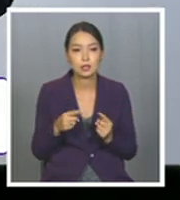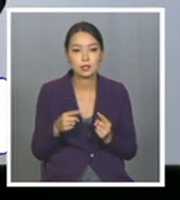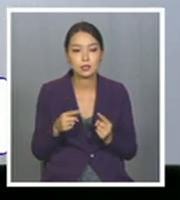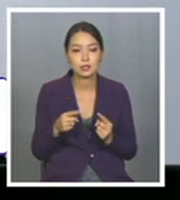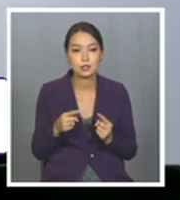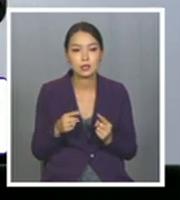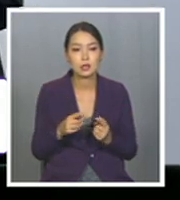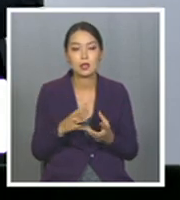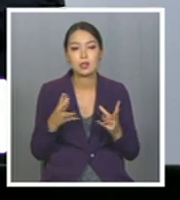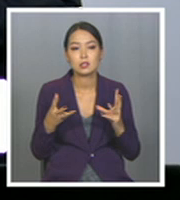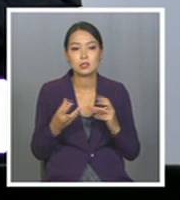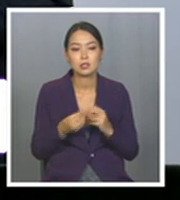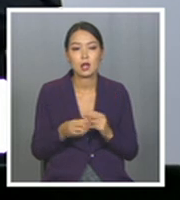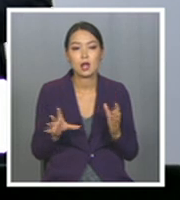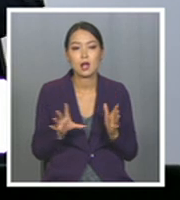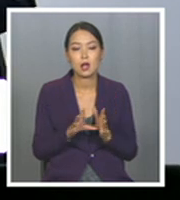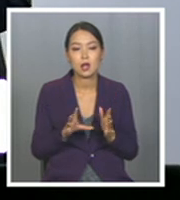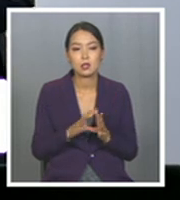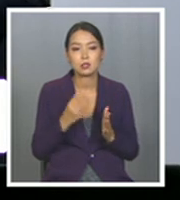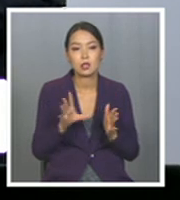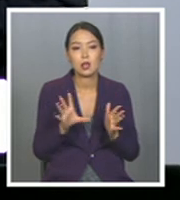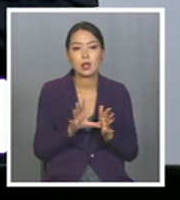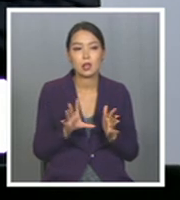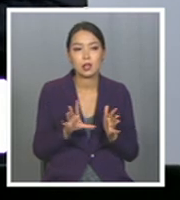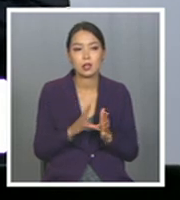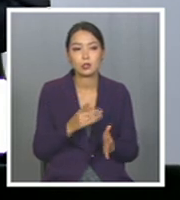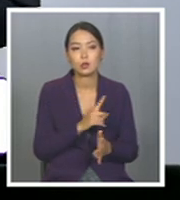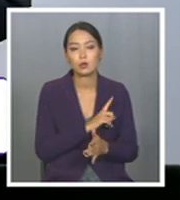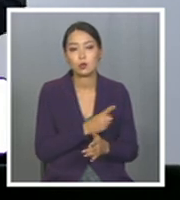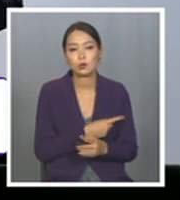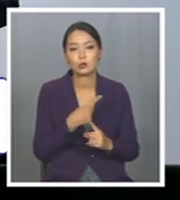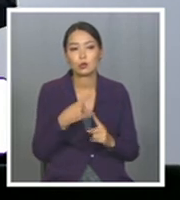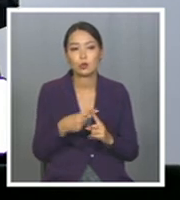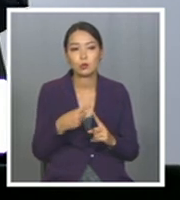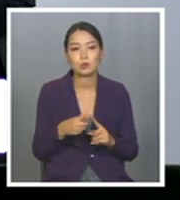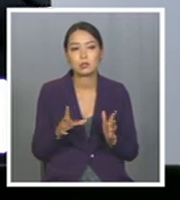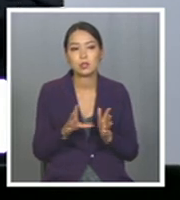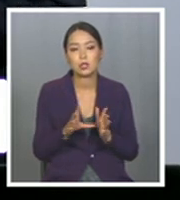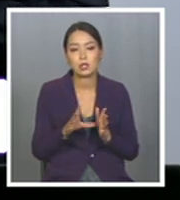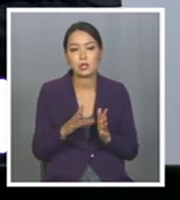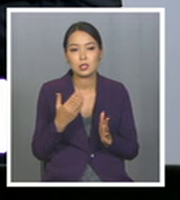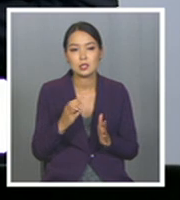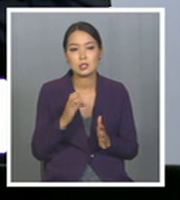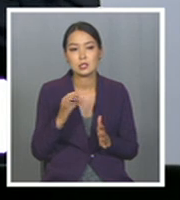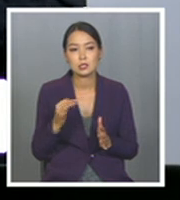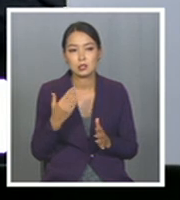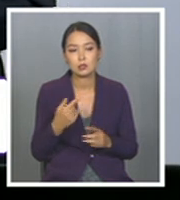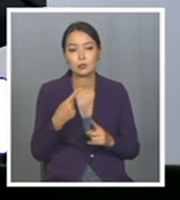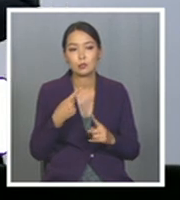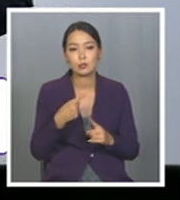жалпы айнымал тоқ көзіндегі электр қозғауыш күш қосылған өздік индукция кезіндегі электр қозғауыш күш тең